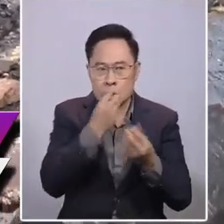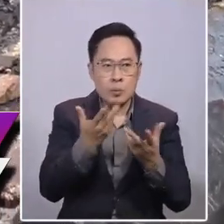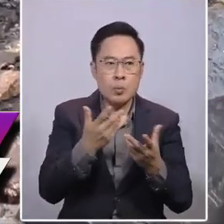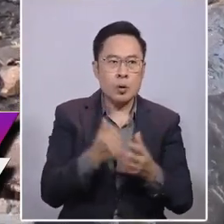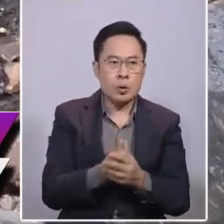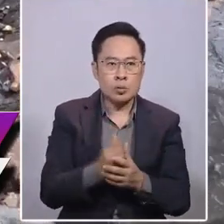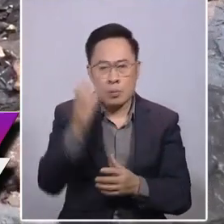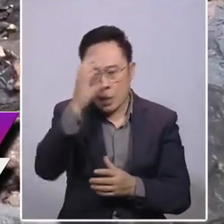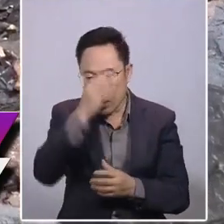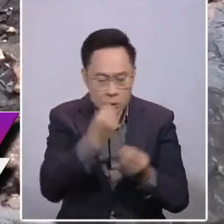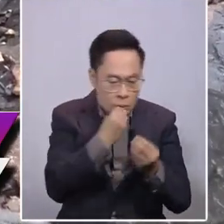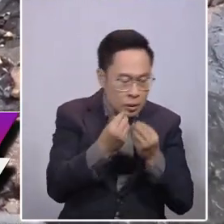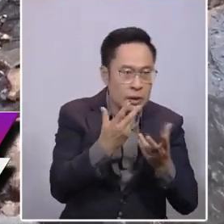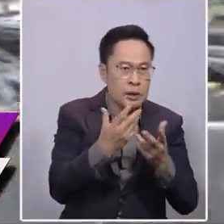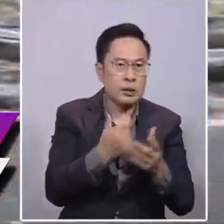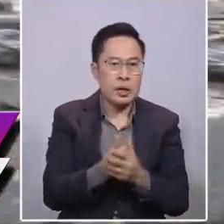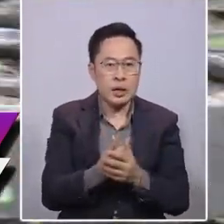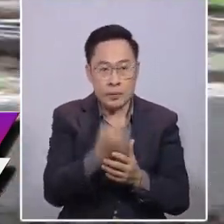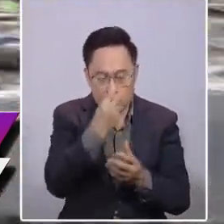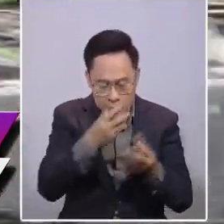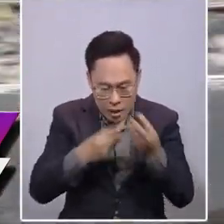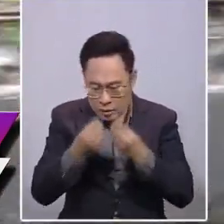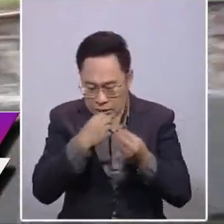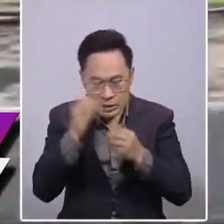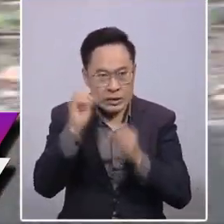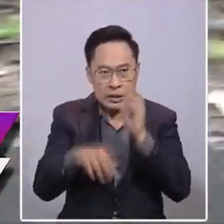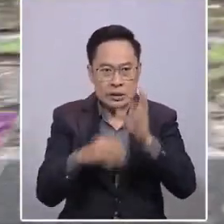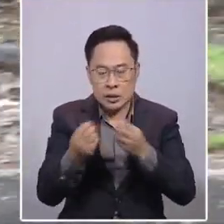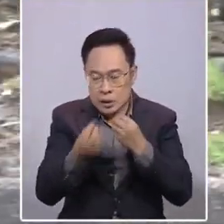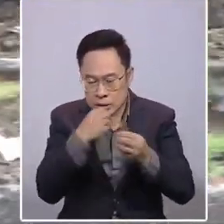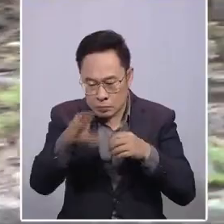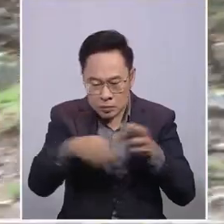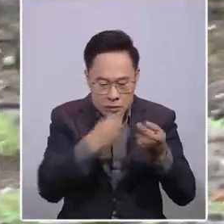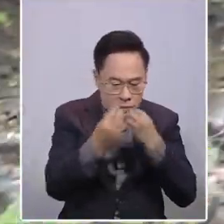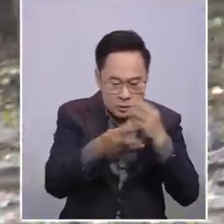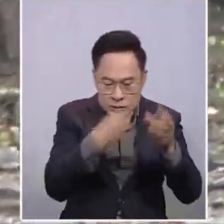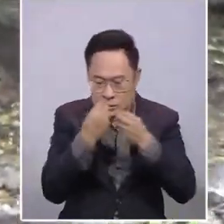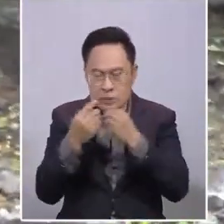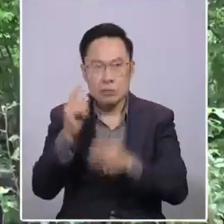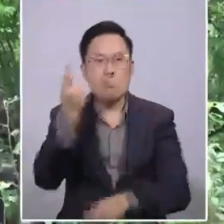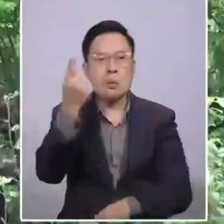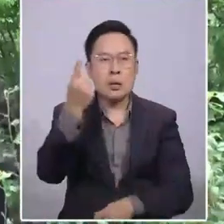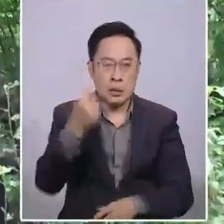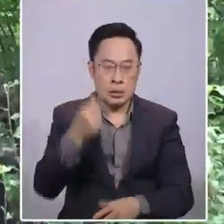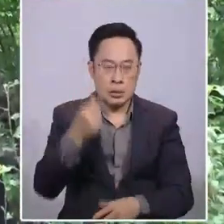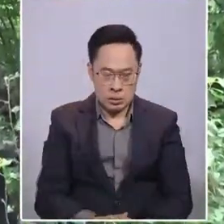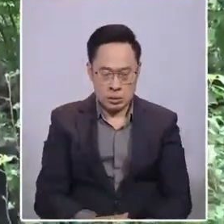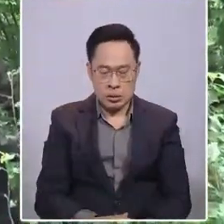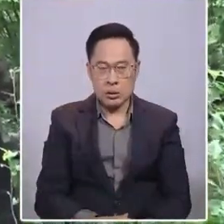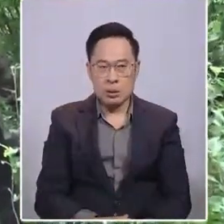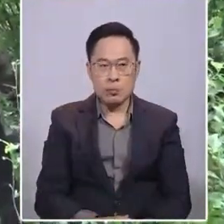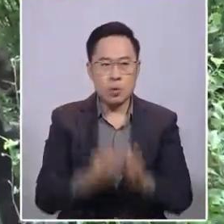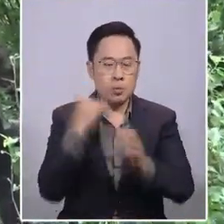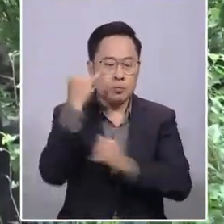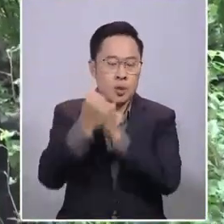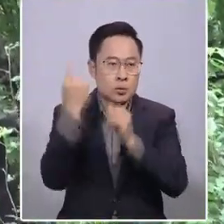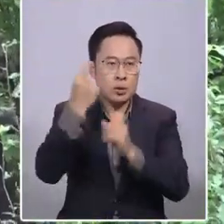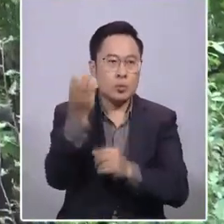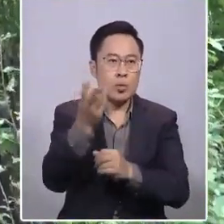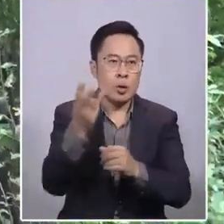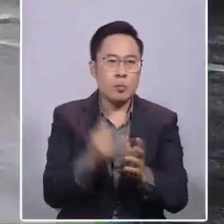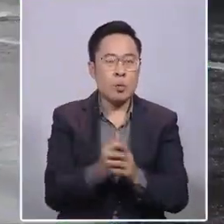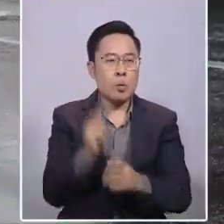กลับไปกินบรรดาเศษอาหารเนี่ยที่ตัวเองกินแล้วก็ทิ้งไว้ตามพื้นเนี่ยมาประทังชีวิตไปก่อน บางตัวเนี่ยก็มีแม่มี